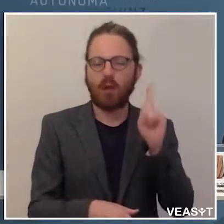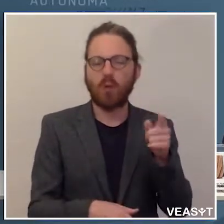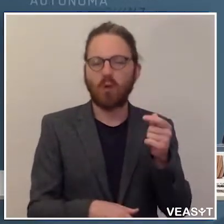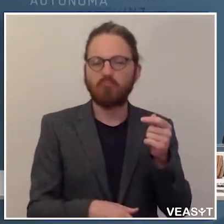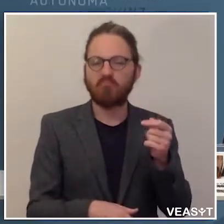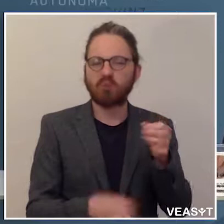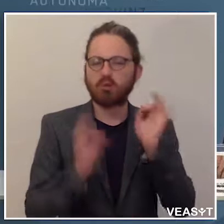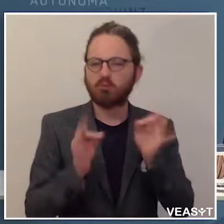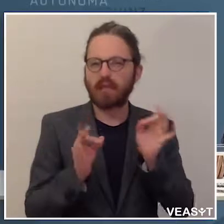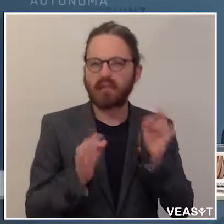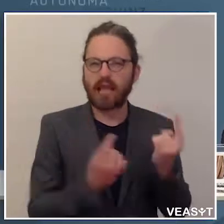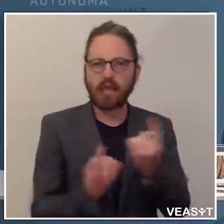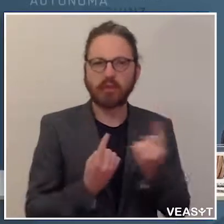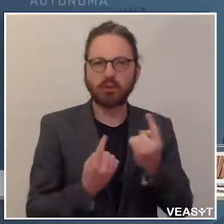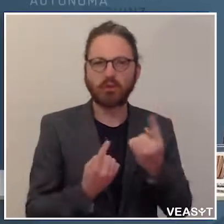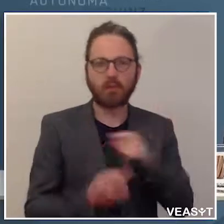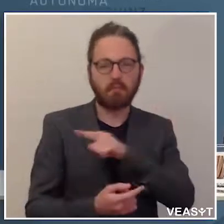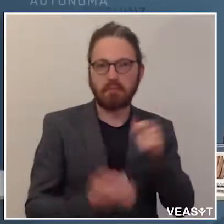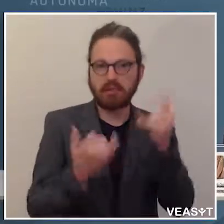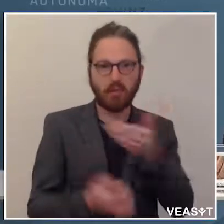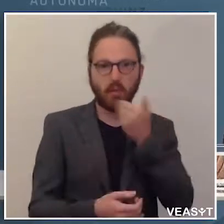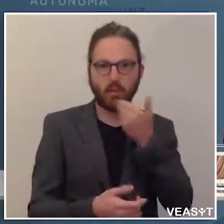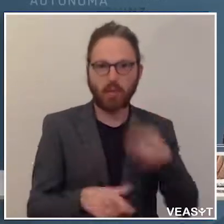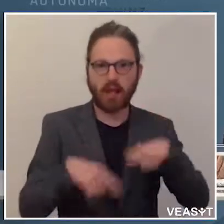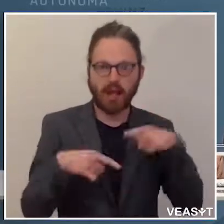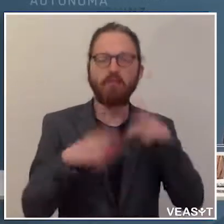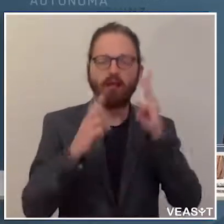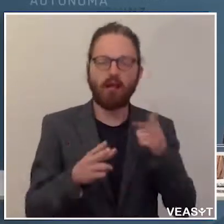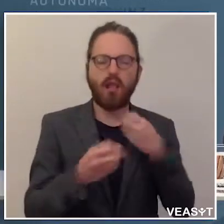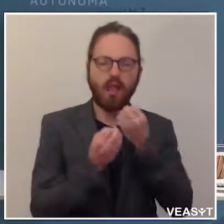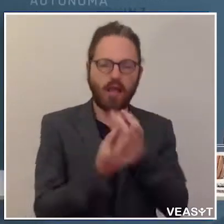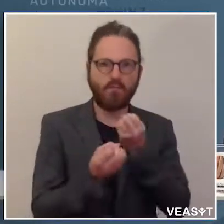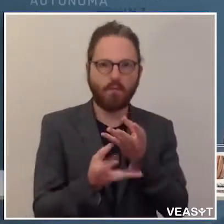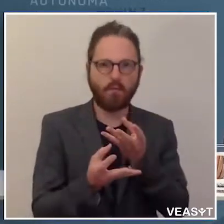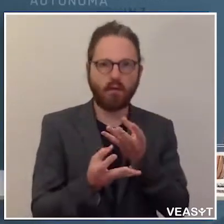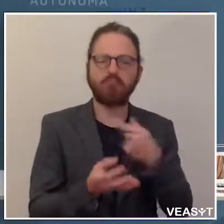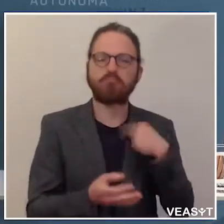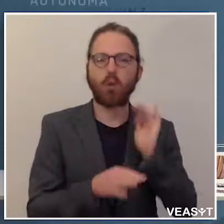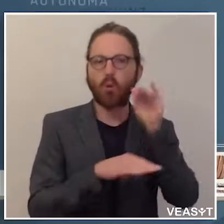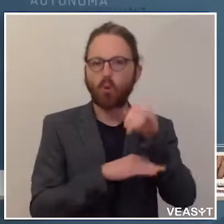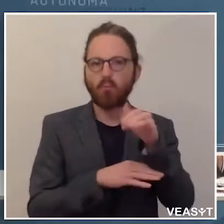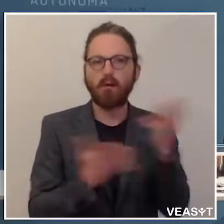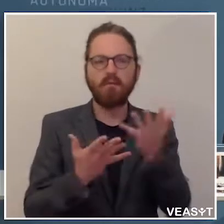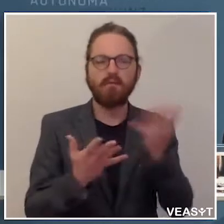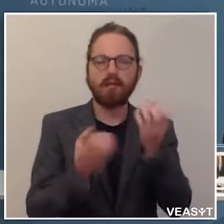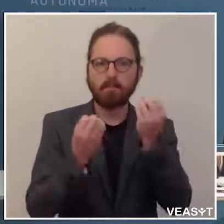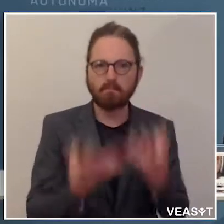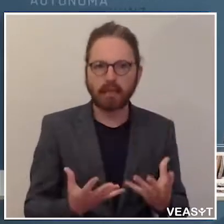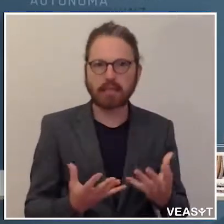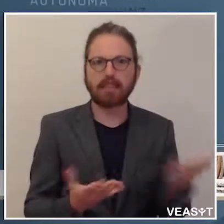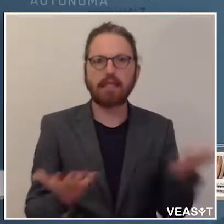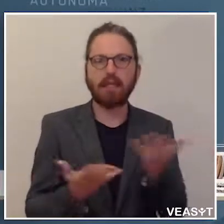situazioni gravissime isolare sensito l'unità letta m'informa vas che scippa